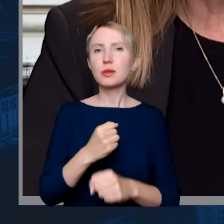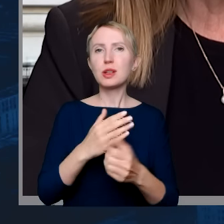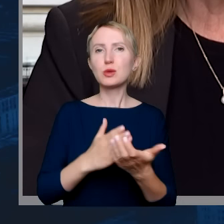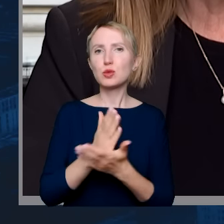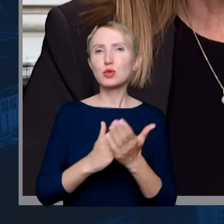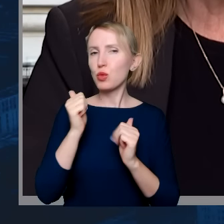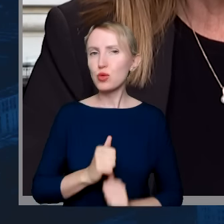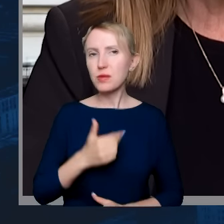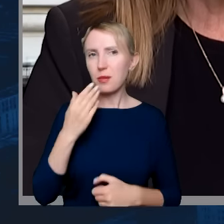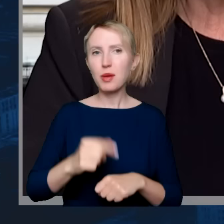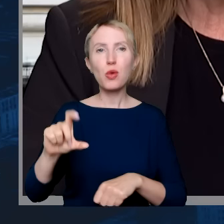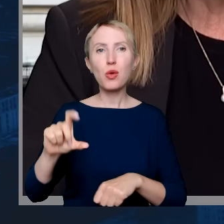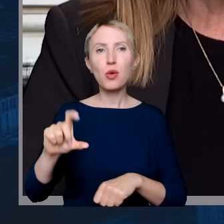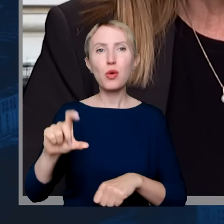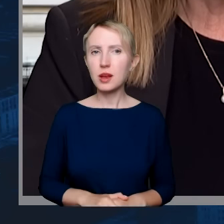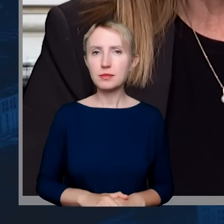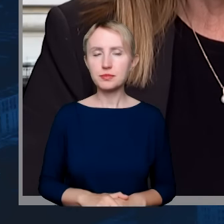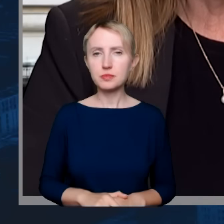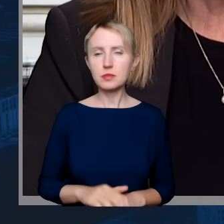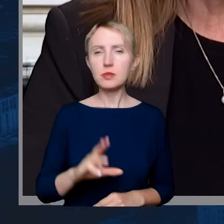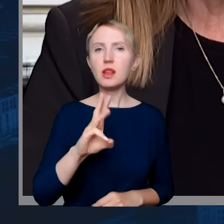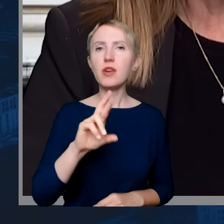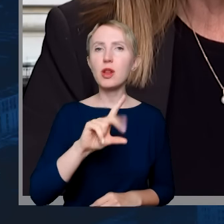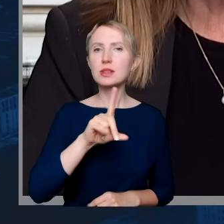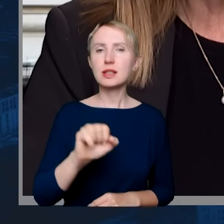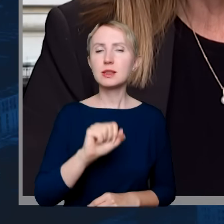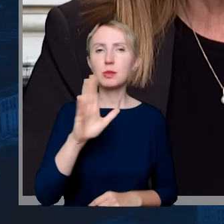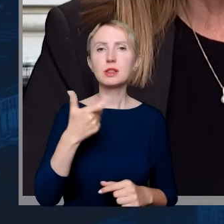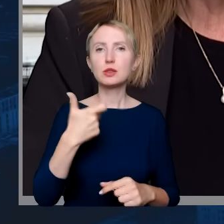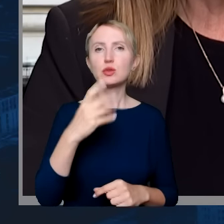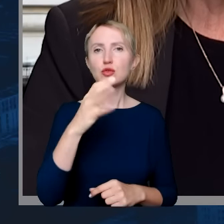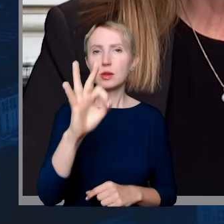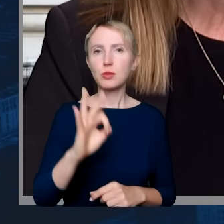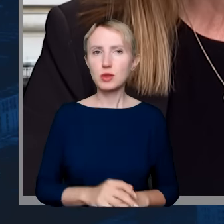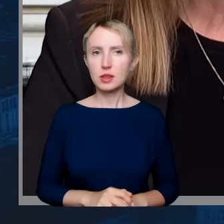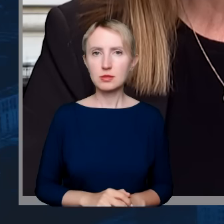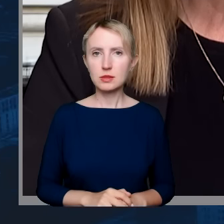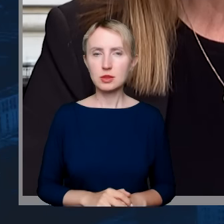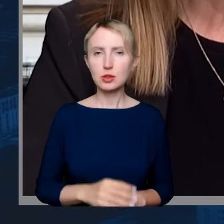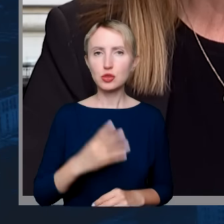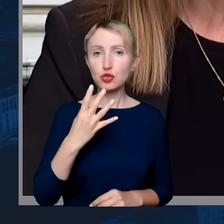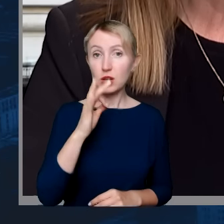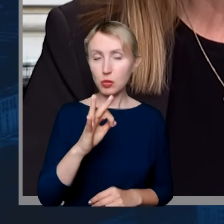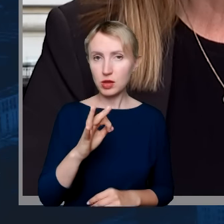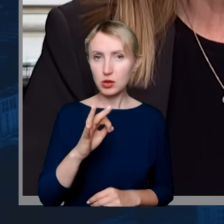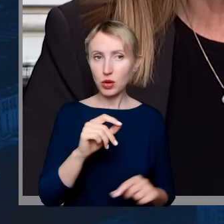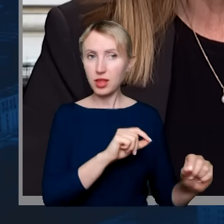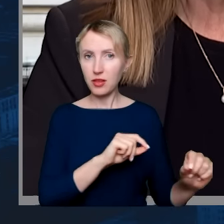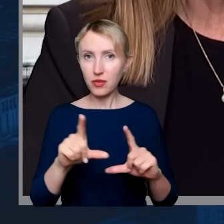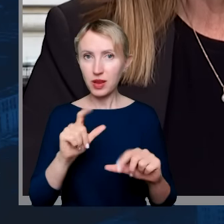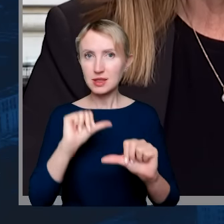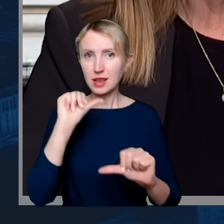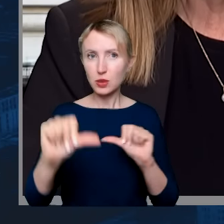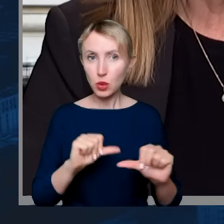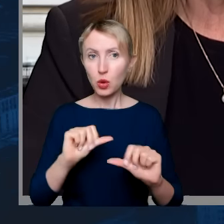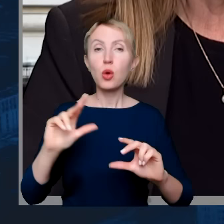mundurowych, szanowni państwo, bo waloryzacja ma wynieść 104%, 4%, czyli tyle, ile inflacja w przyszłym roku. To znaczy, że